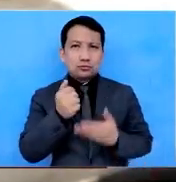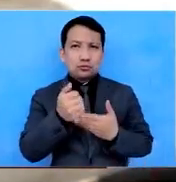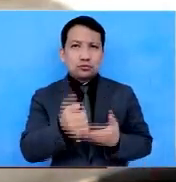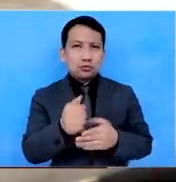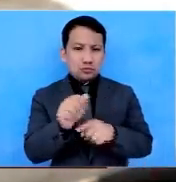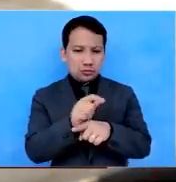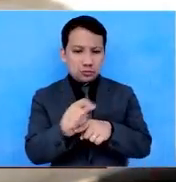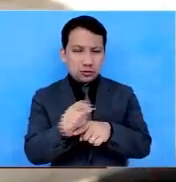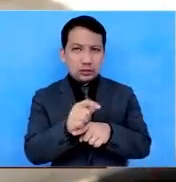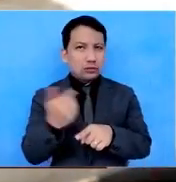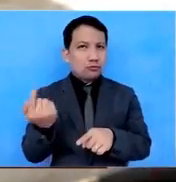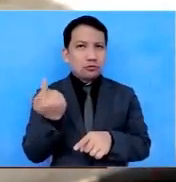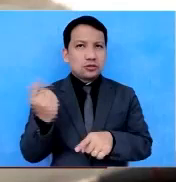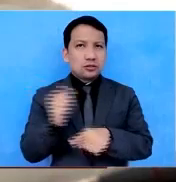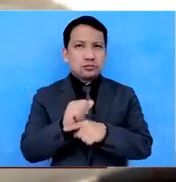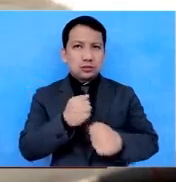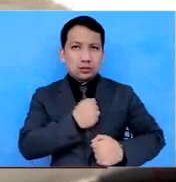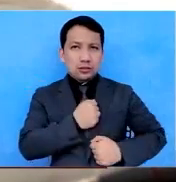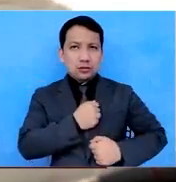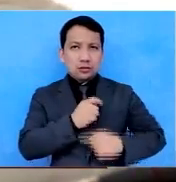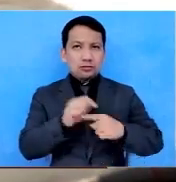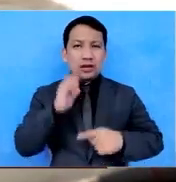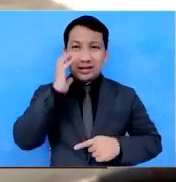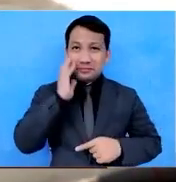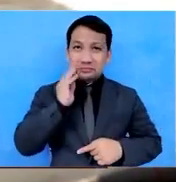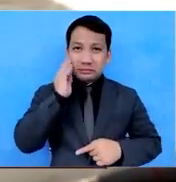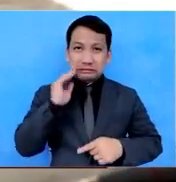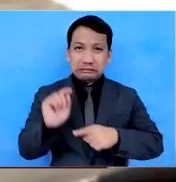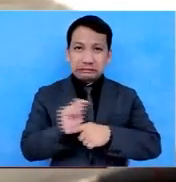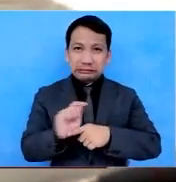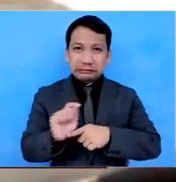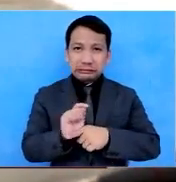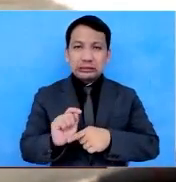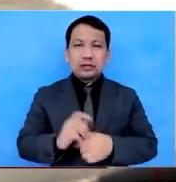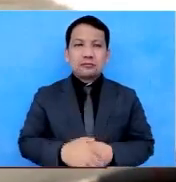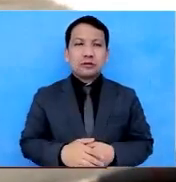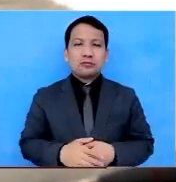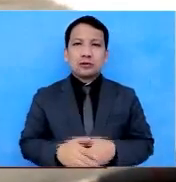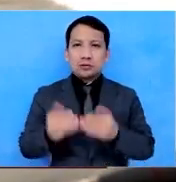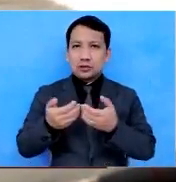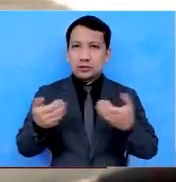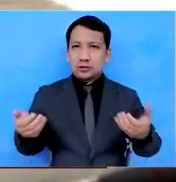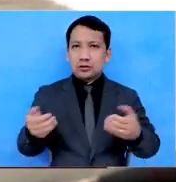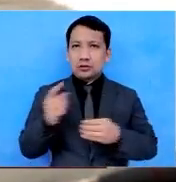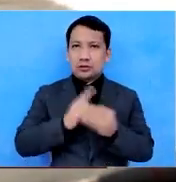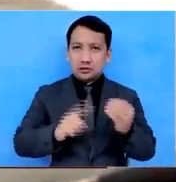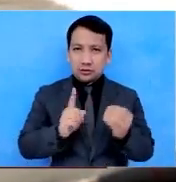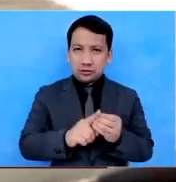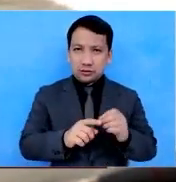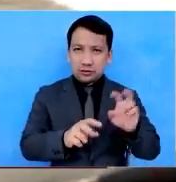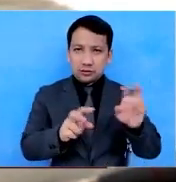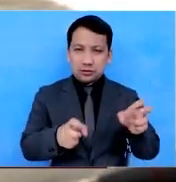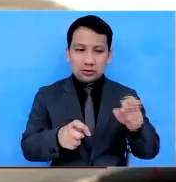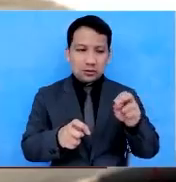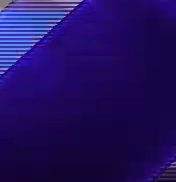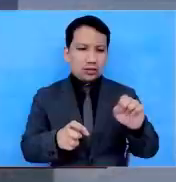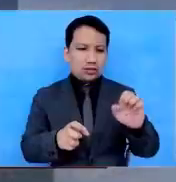program. Experiential po ang training niya. Yan ang pagkakaiba po ng tinatawag natin sa NTCP.